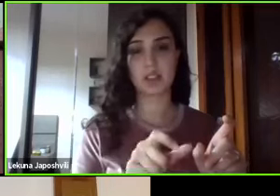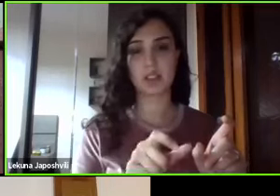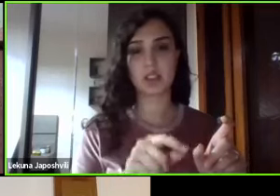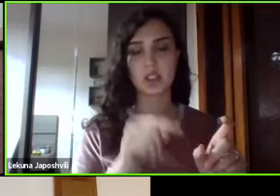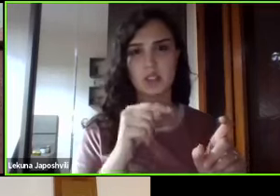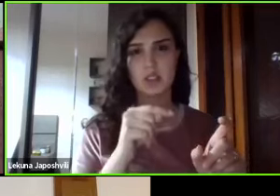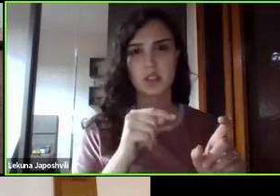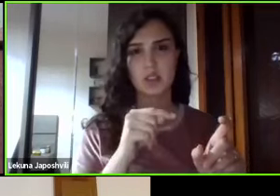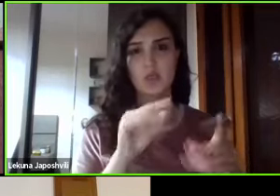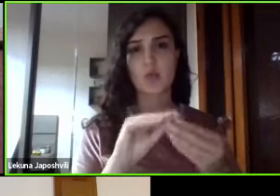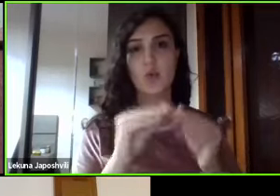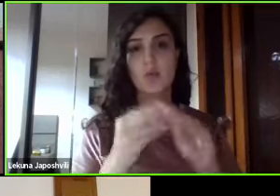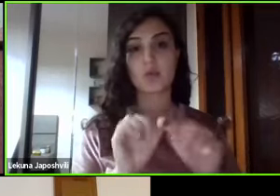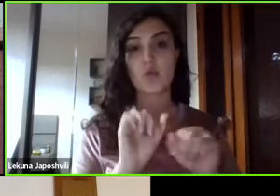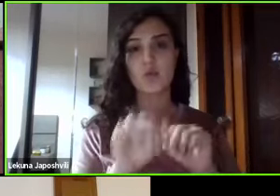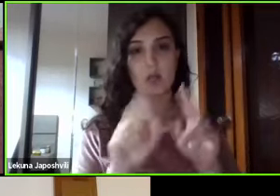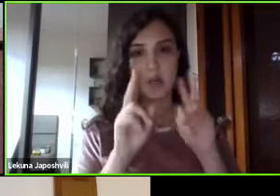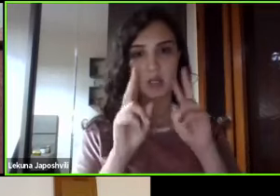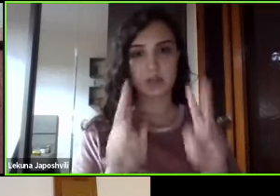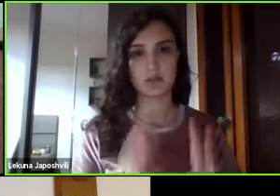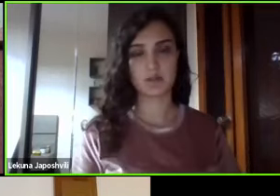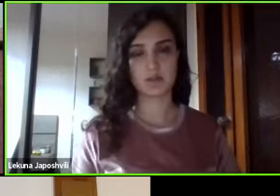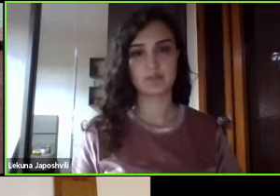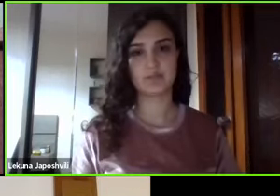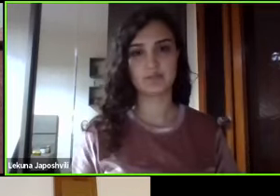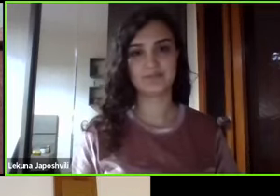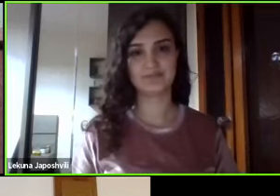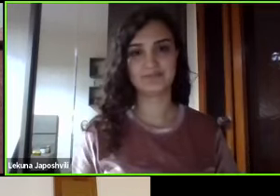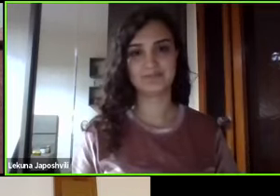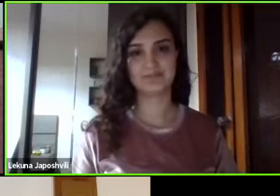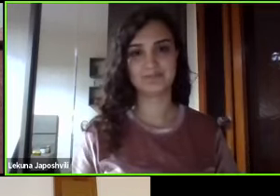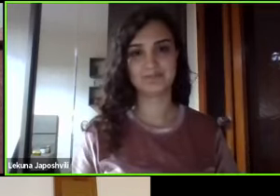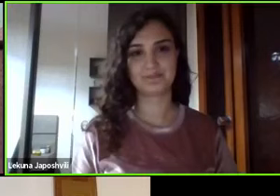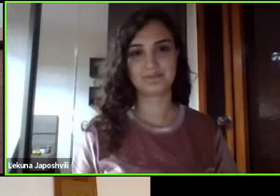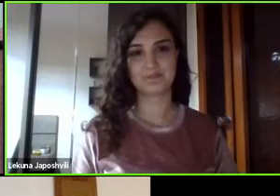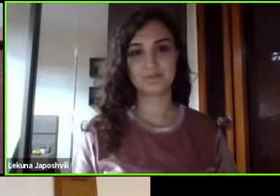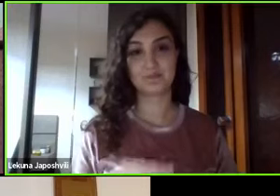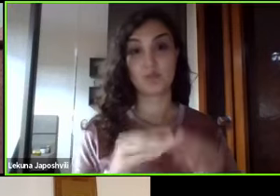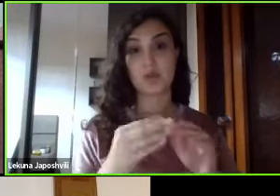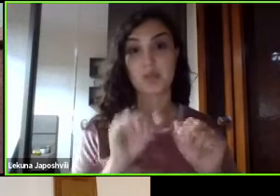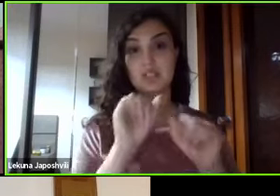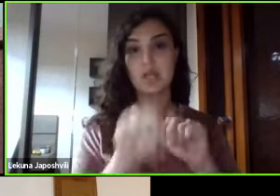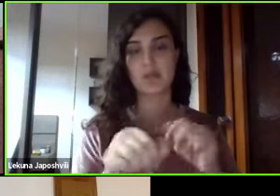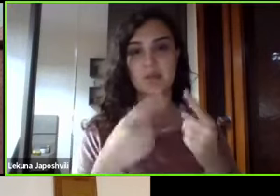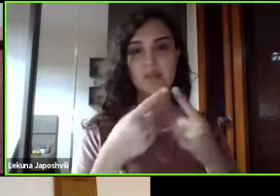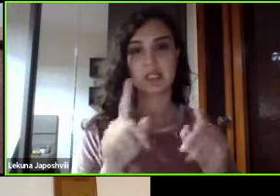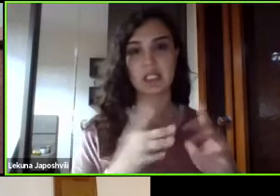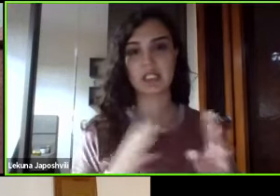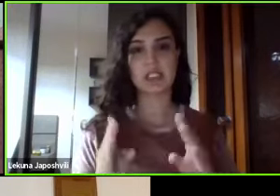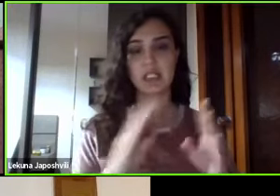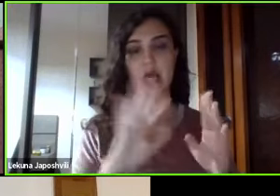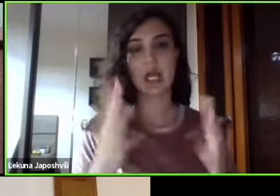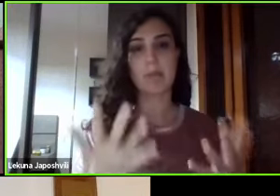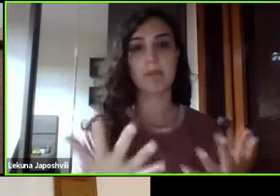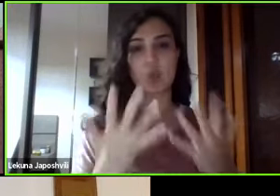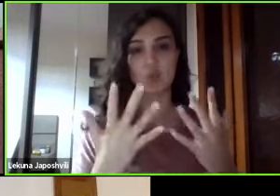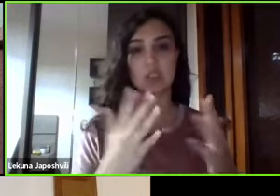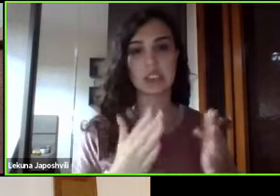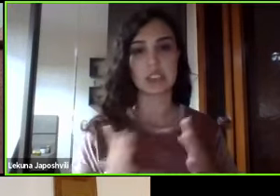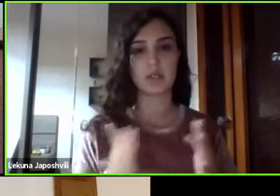და პრობლემის მოგვარება არის ის. პრობლემას აგვარებს სულ სხვა გზებით, არაეფექტური გზებით.